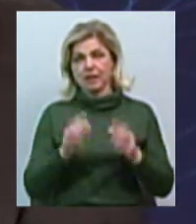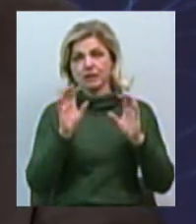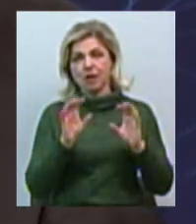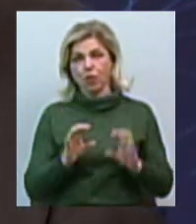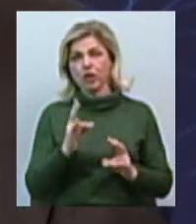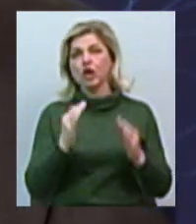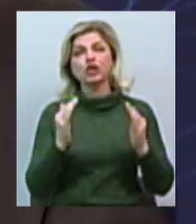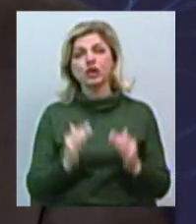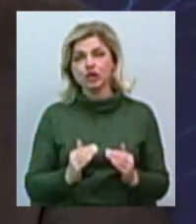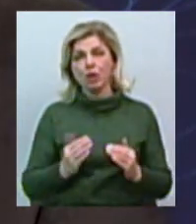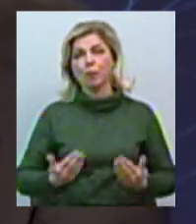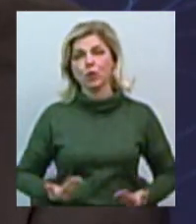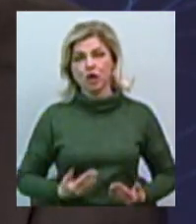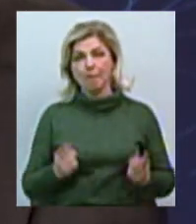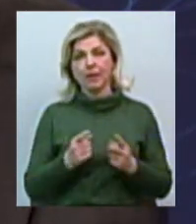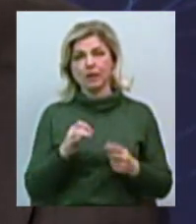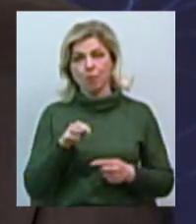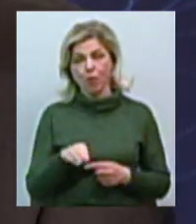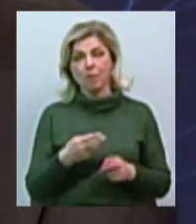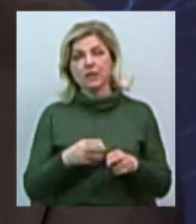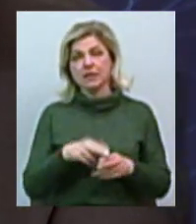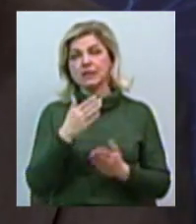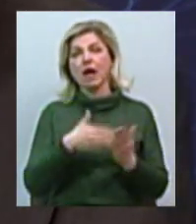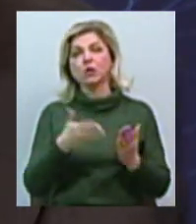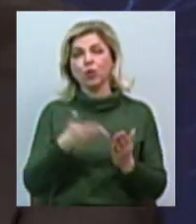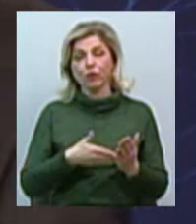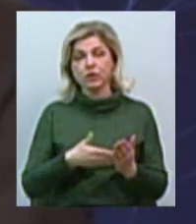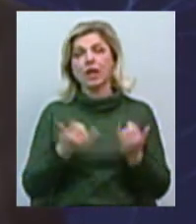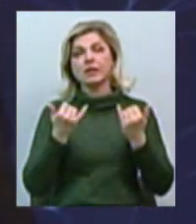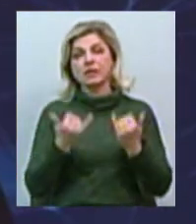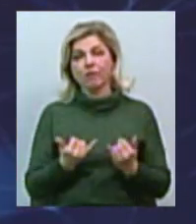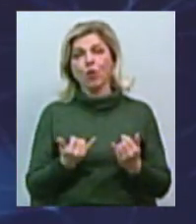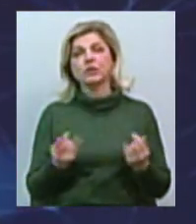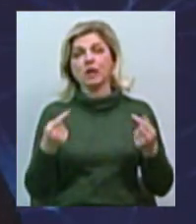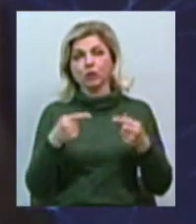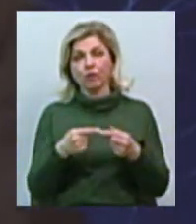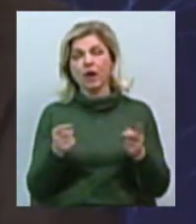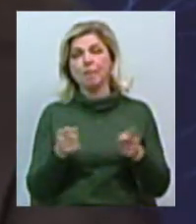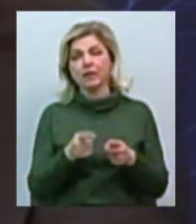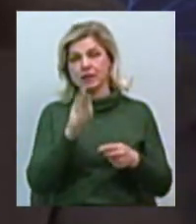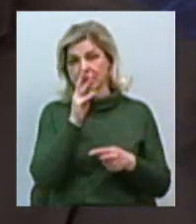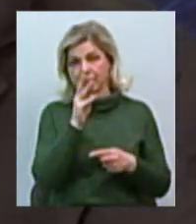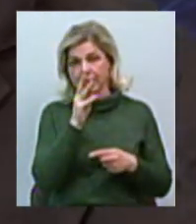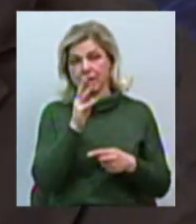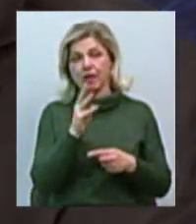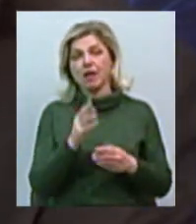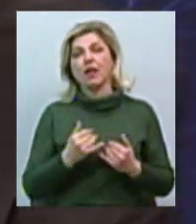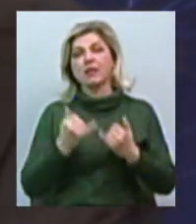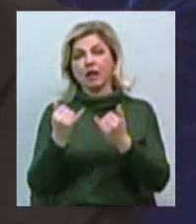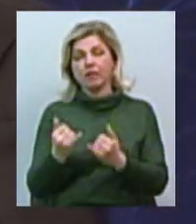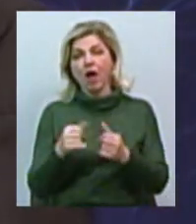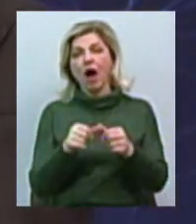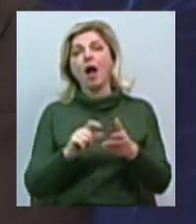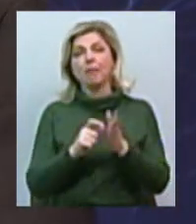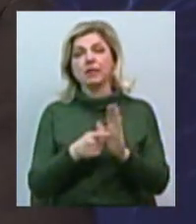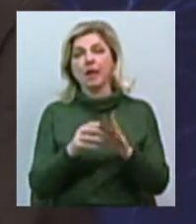нижче прожиткового мінімуму. Це скасовується. Сьогодні встановлення мінімальної заробітної плати надано Кабінету міністрів,